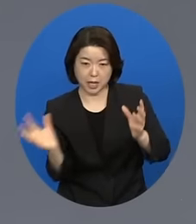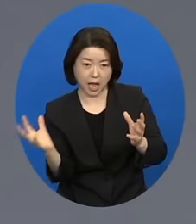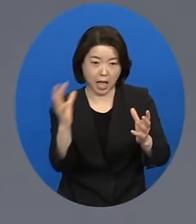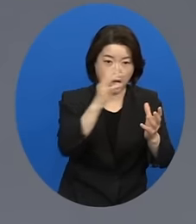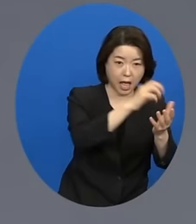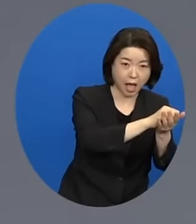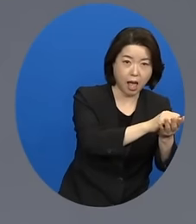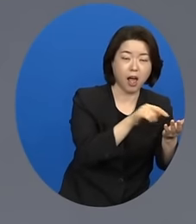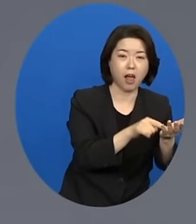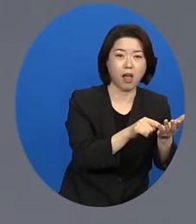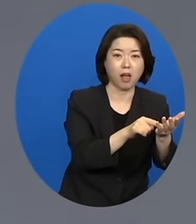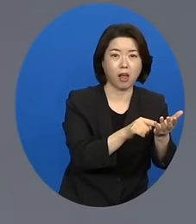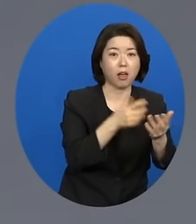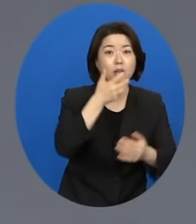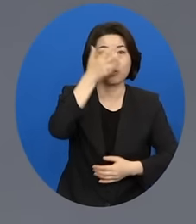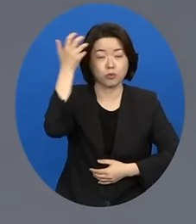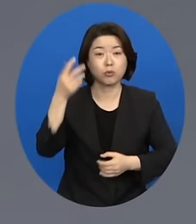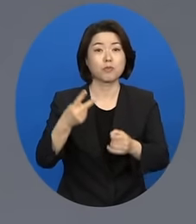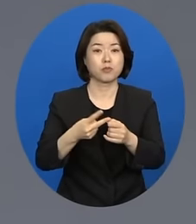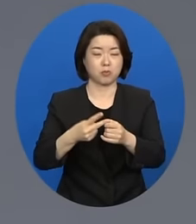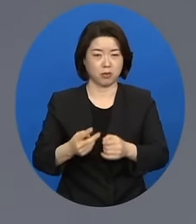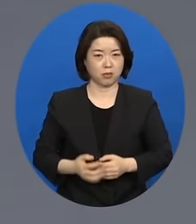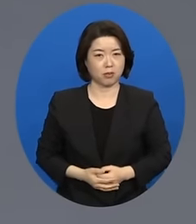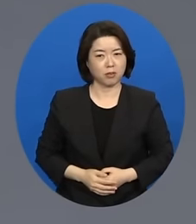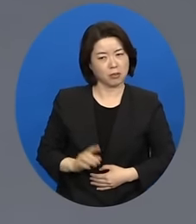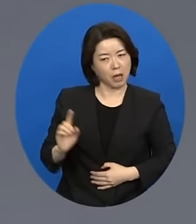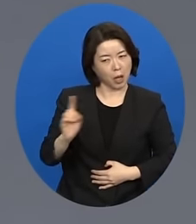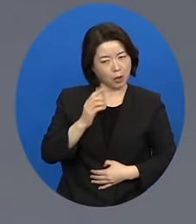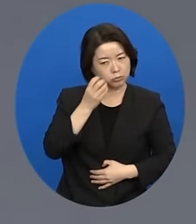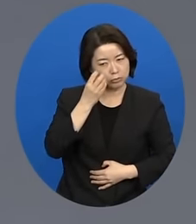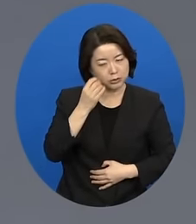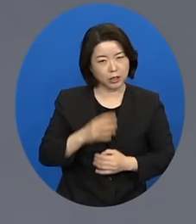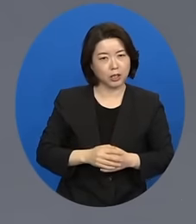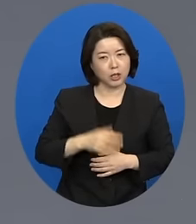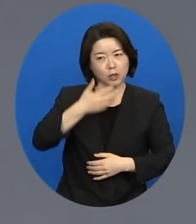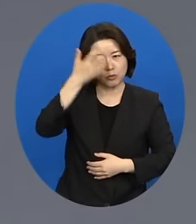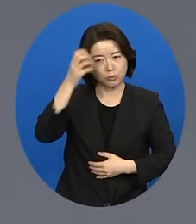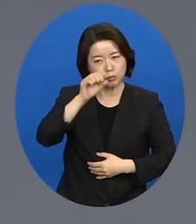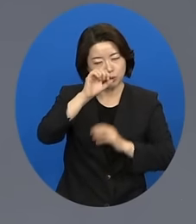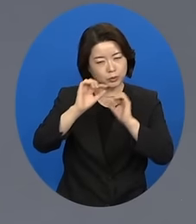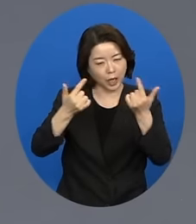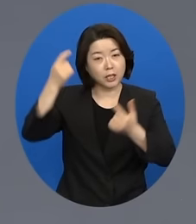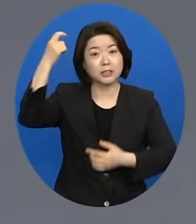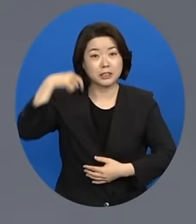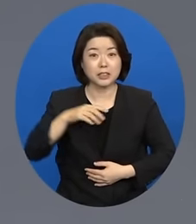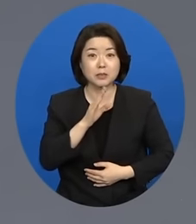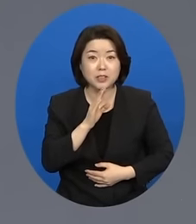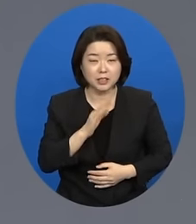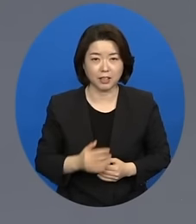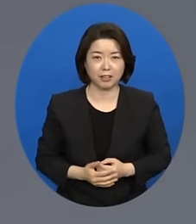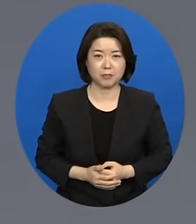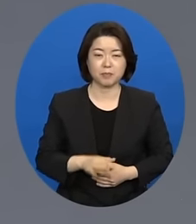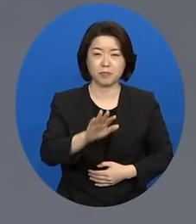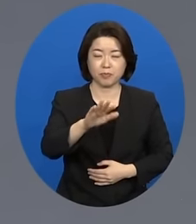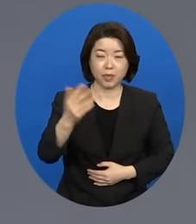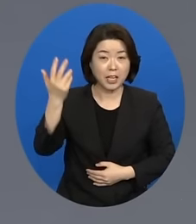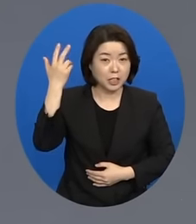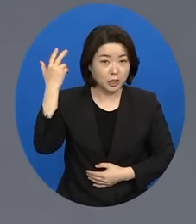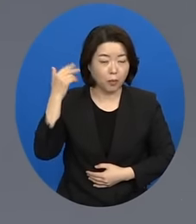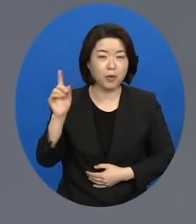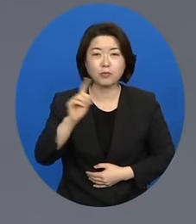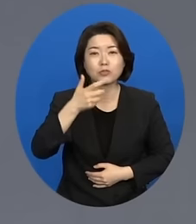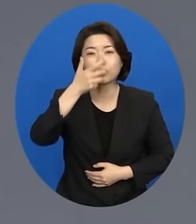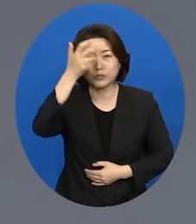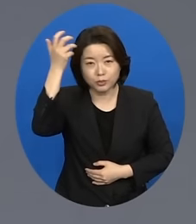그러니까 아무리 생각해도 여러분 같아도 꿈이 별로 좋은 것 같지가 않아요. 여러분 혹시 지난주에 어떤 꿈을